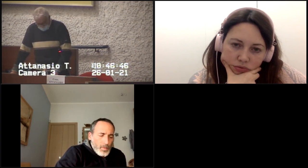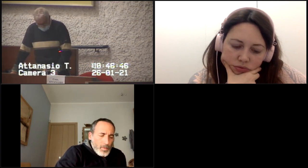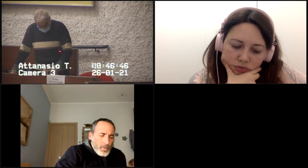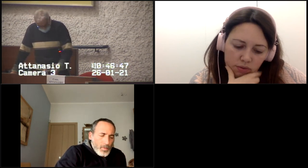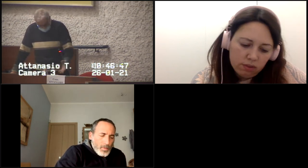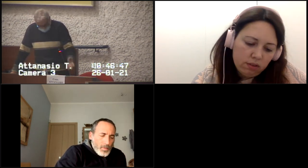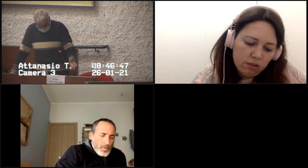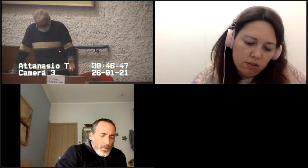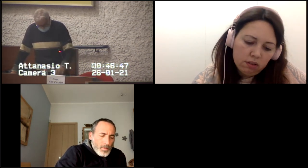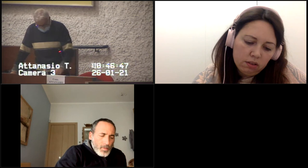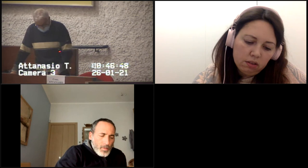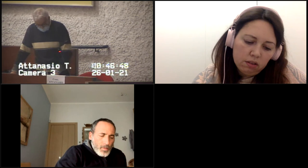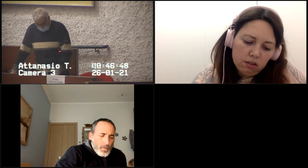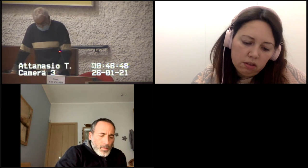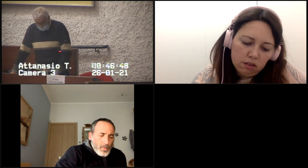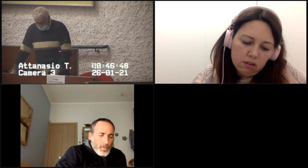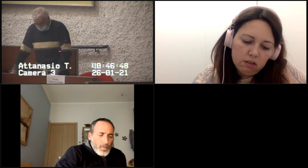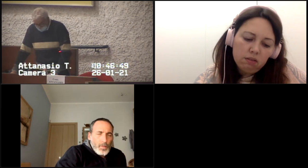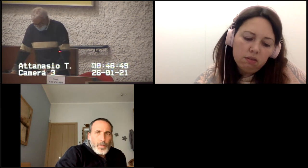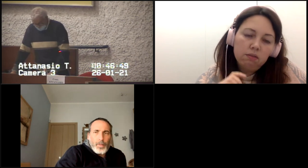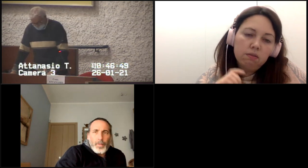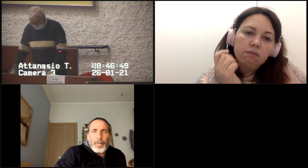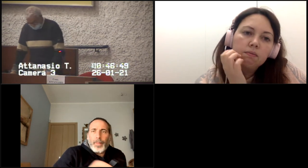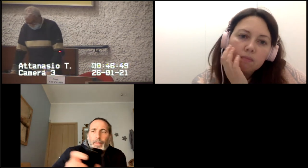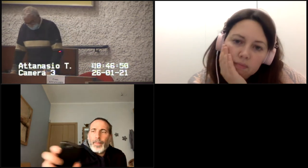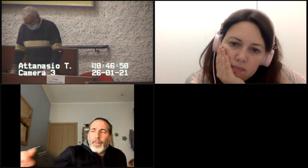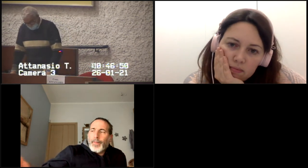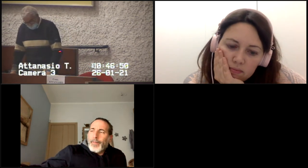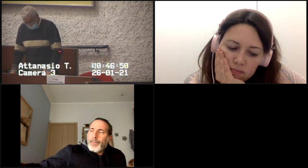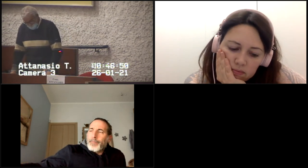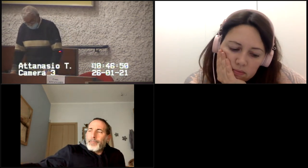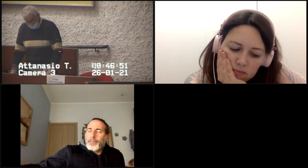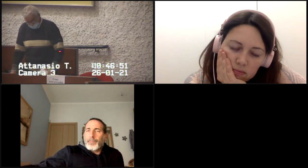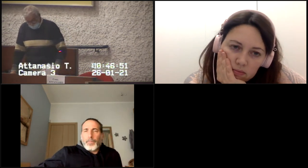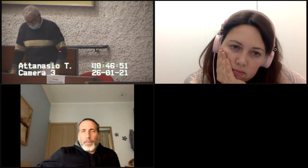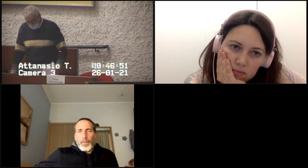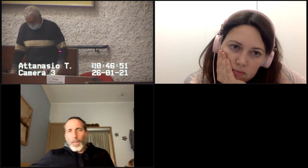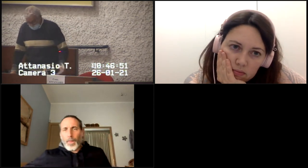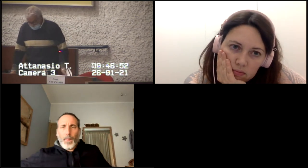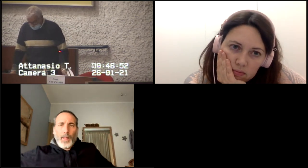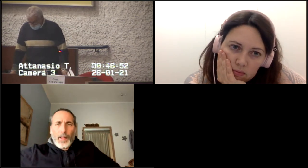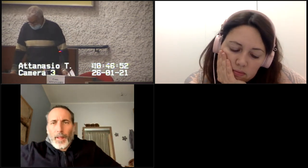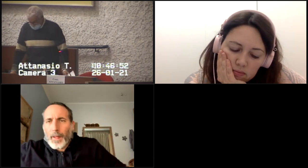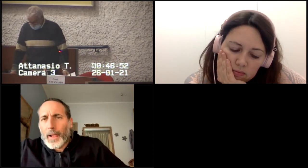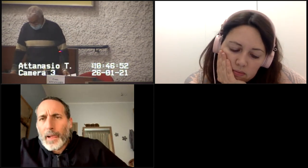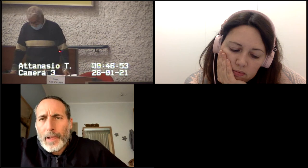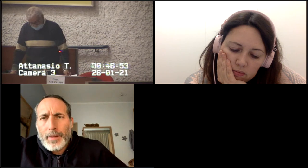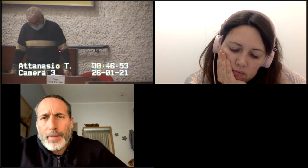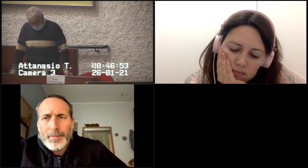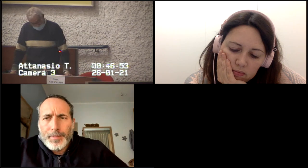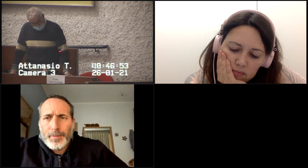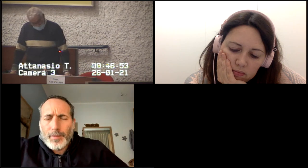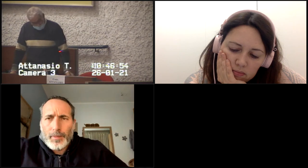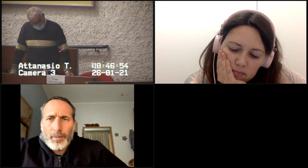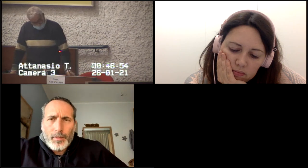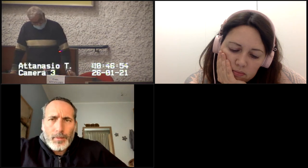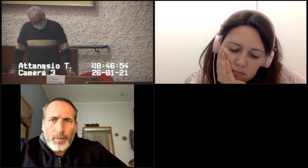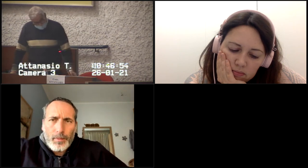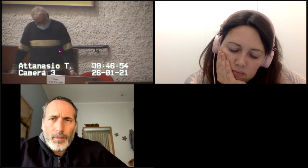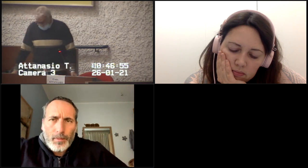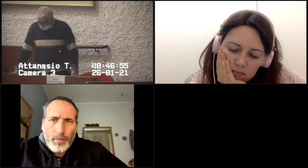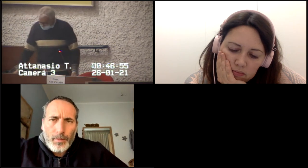progetto. Io ho fiducia e aspettiamo questo evento.